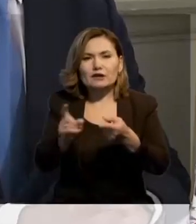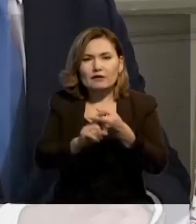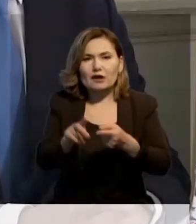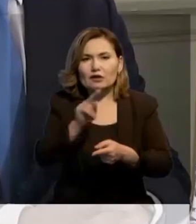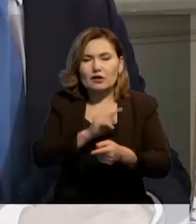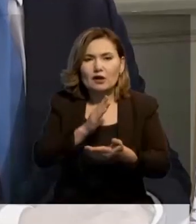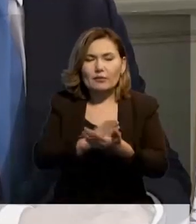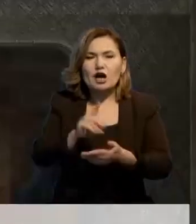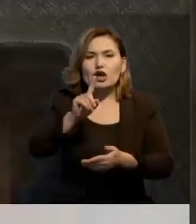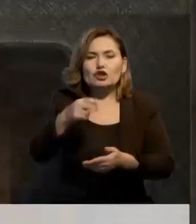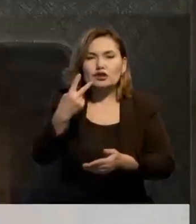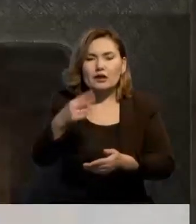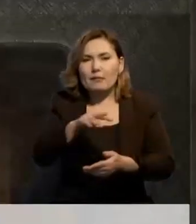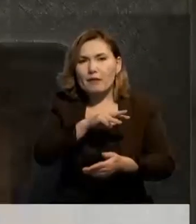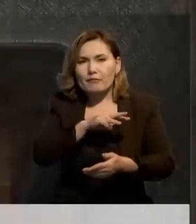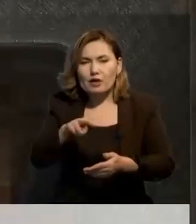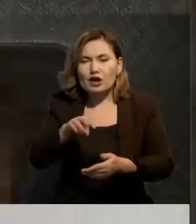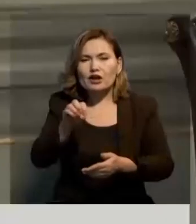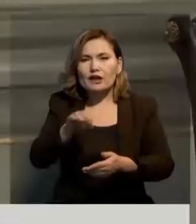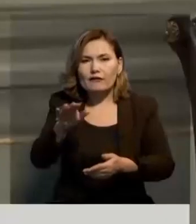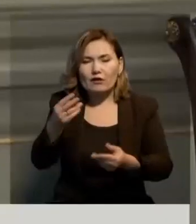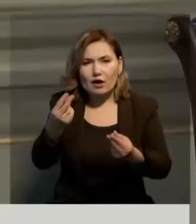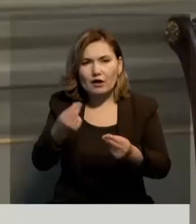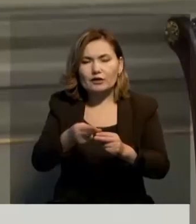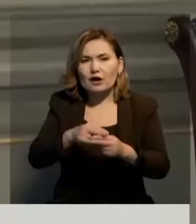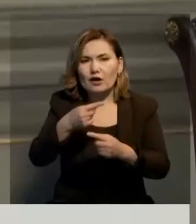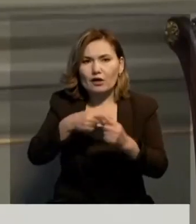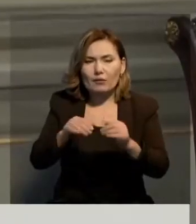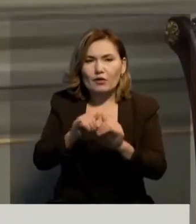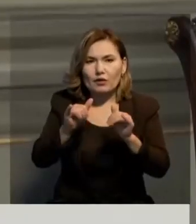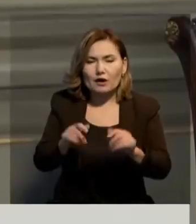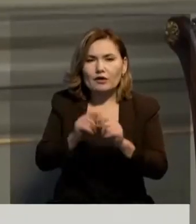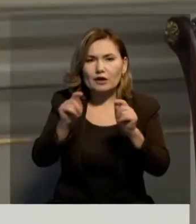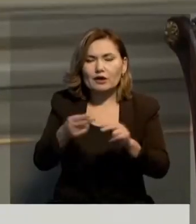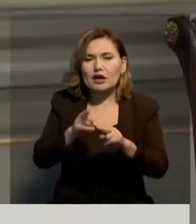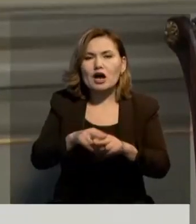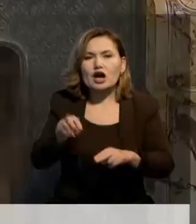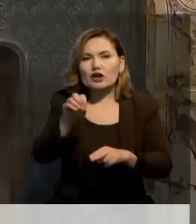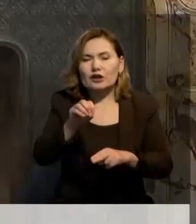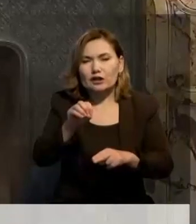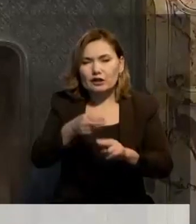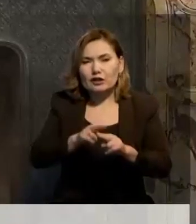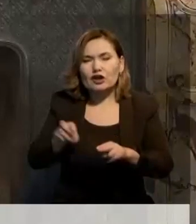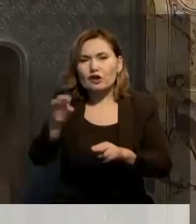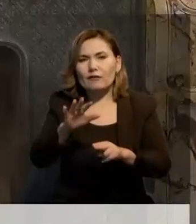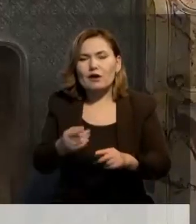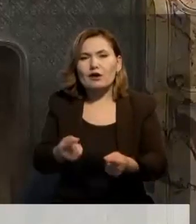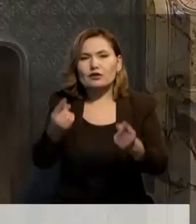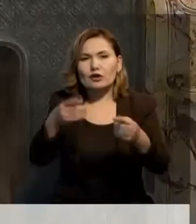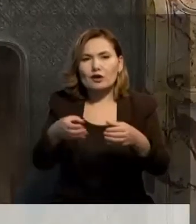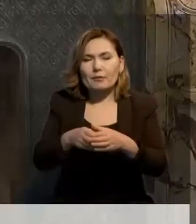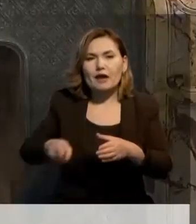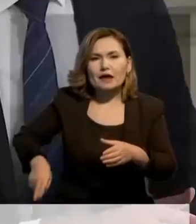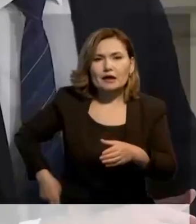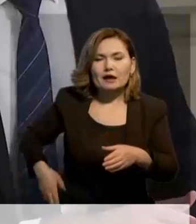елде 120 миллион евро болатын бірнеше жобаны жүзеге асырған. Еуропаның және бір алыбы Алстом.